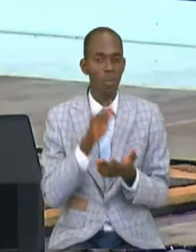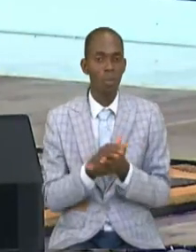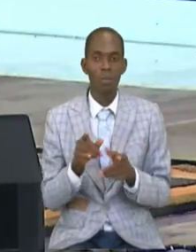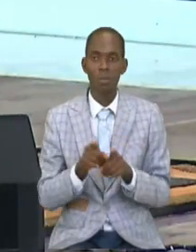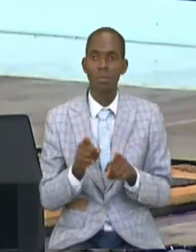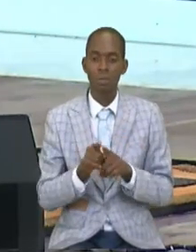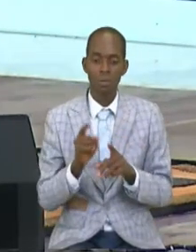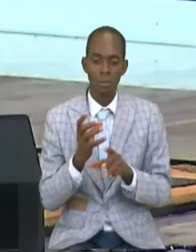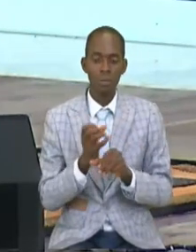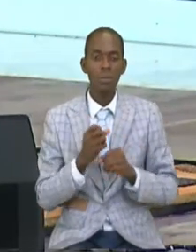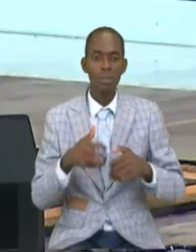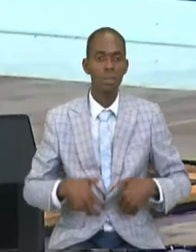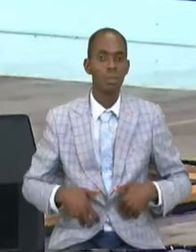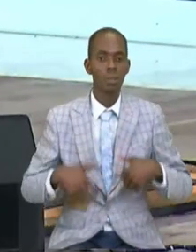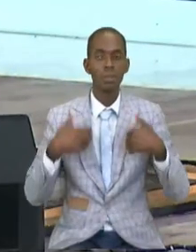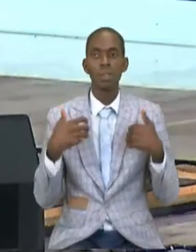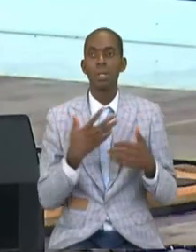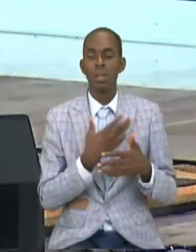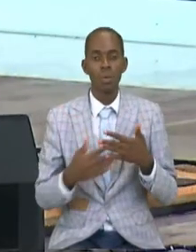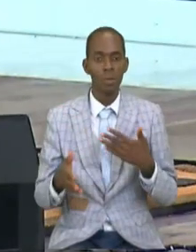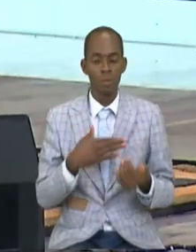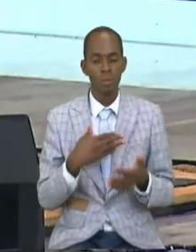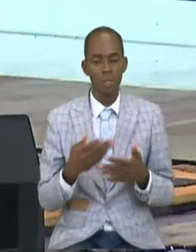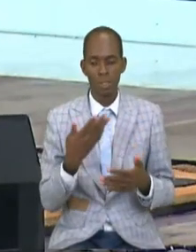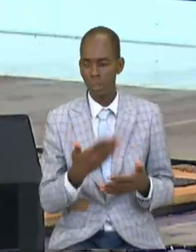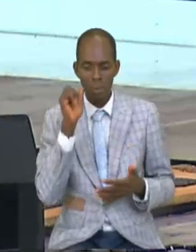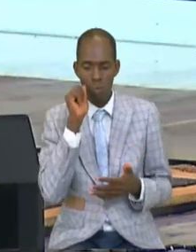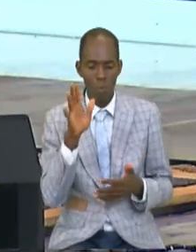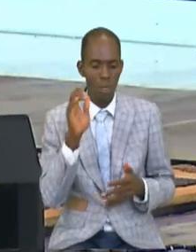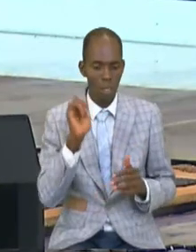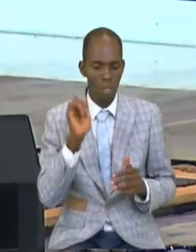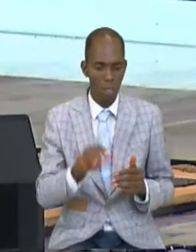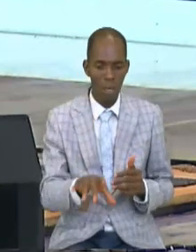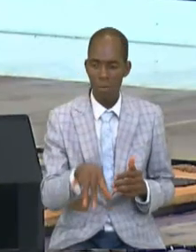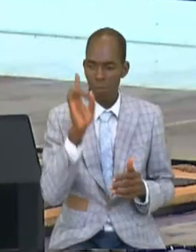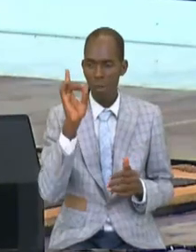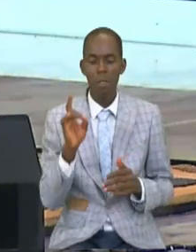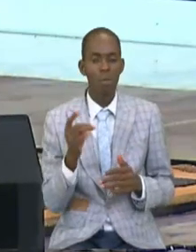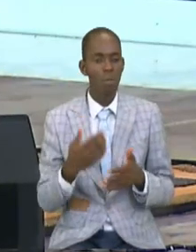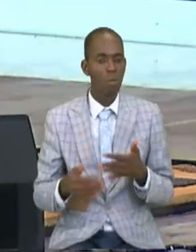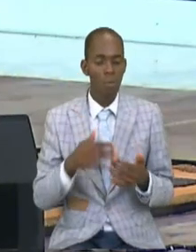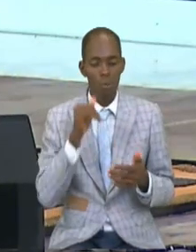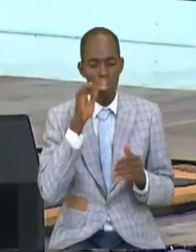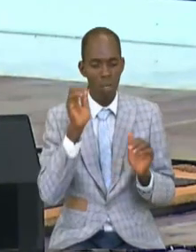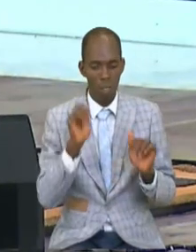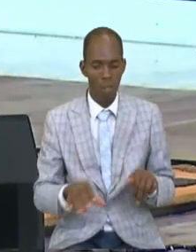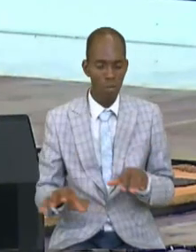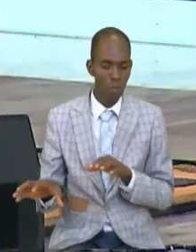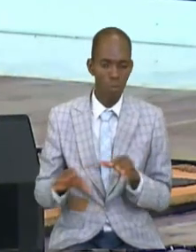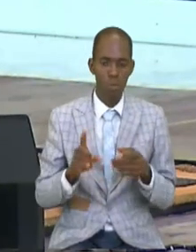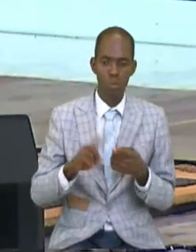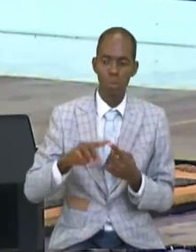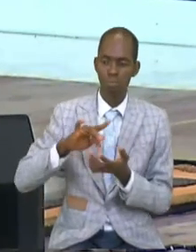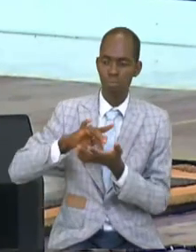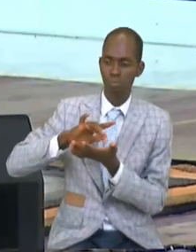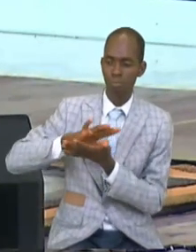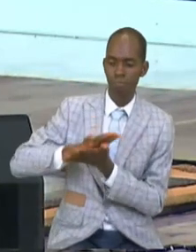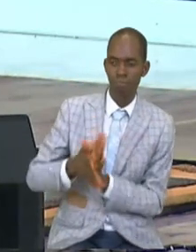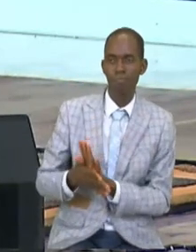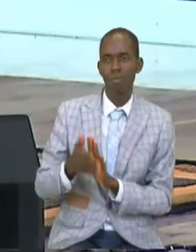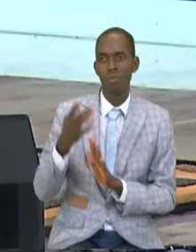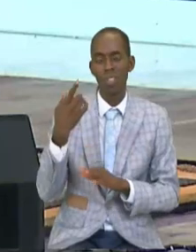La femme qui est chaque fois sur les nerfs, quel que soit ce qu'elle trouve, ce qu'elle saisit comme ça, elle fait ça. Tout ce